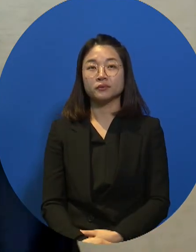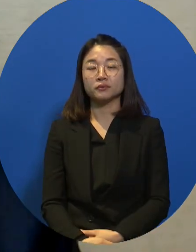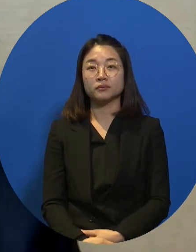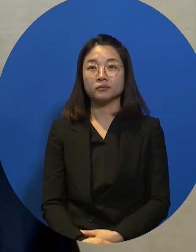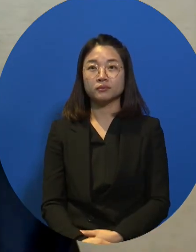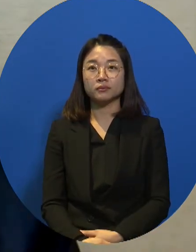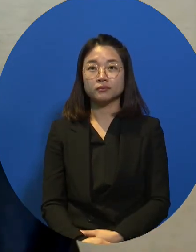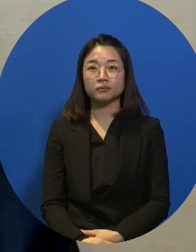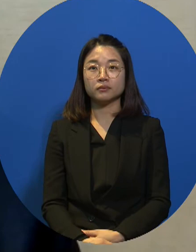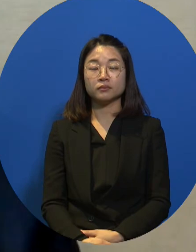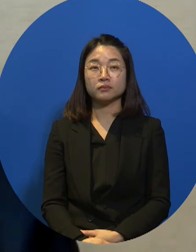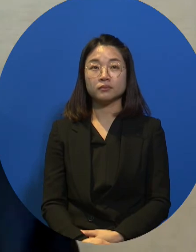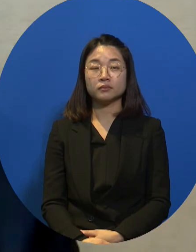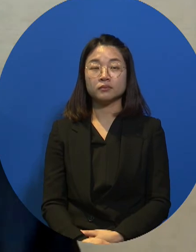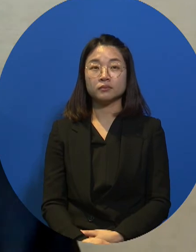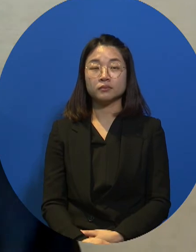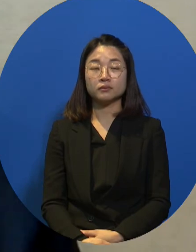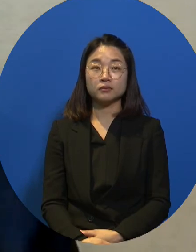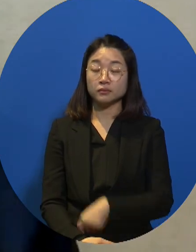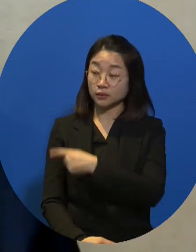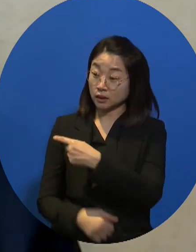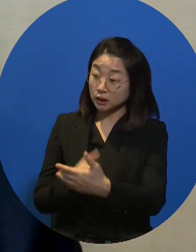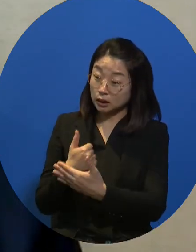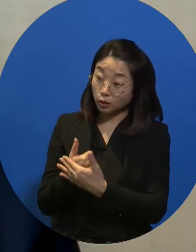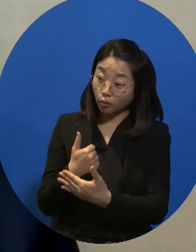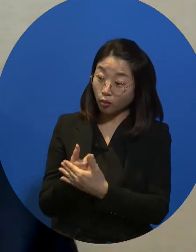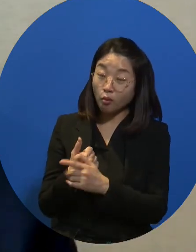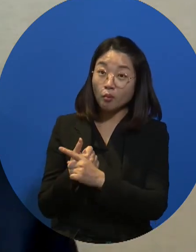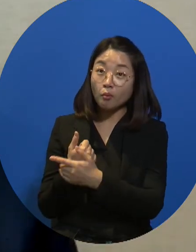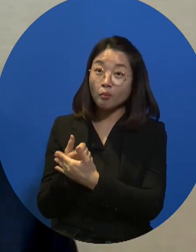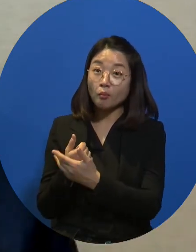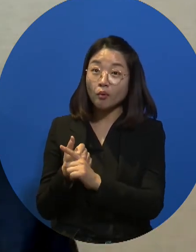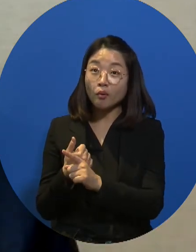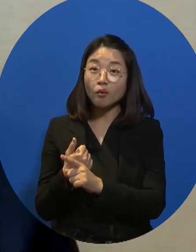이 지원 체제를 만들기 위해서